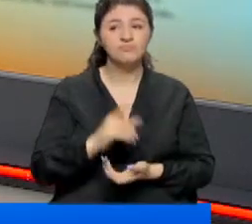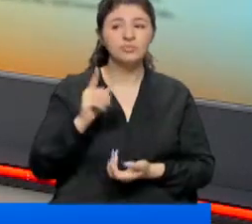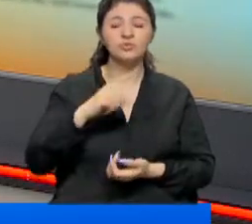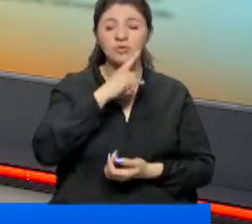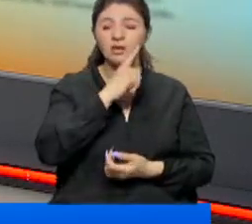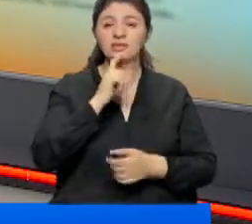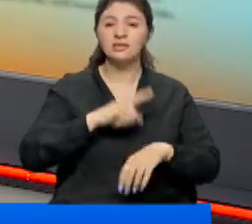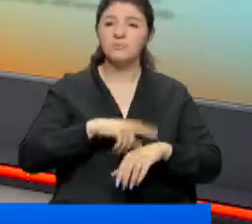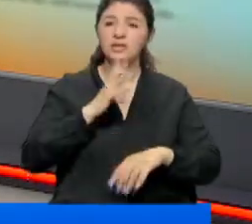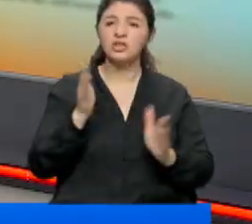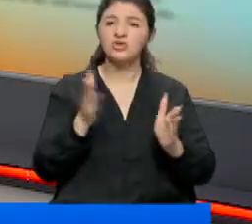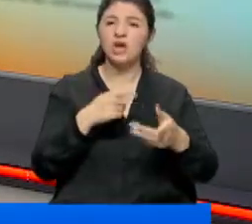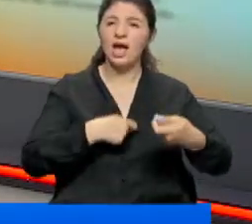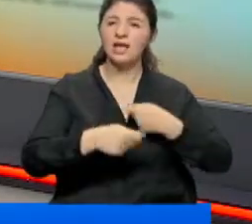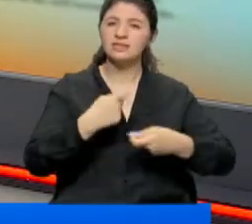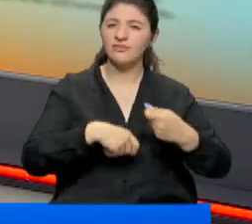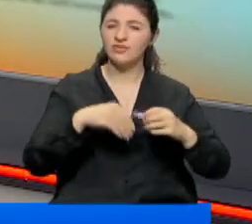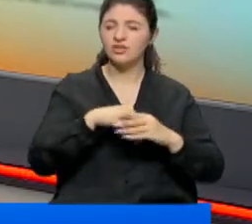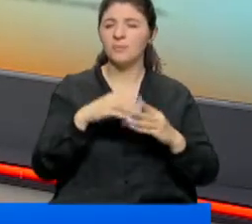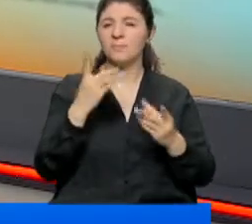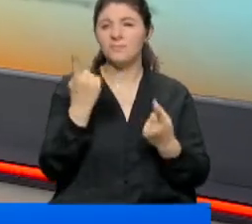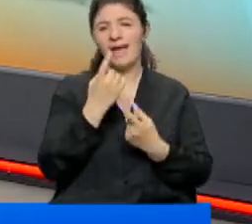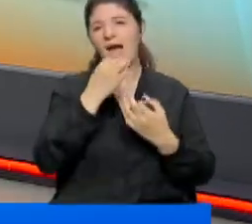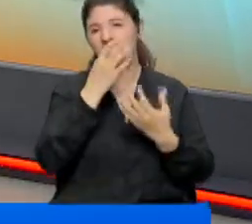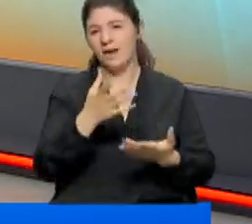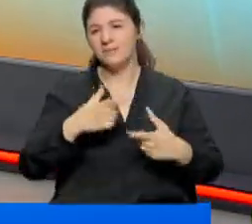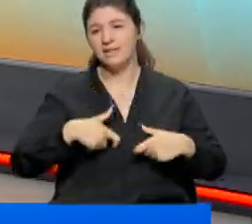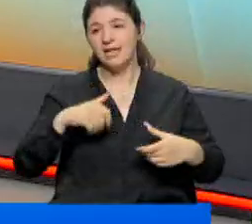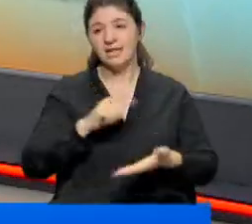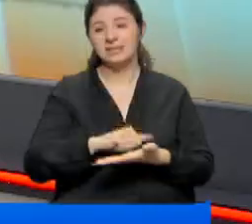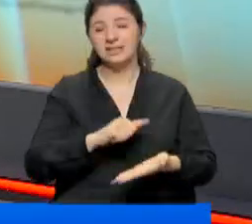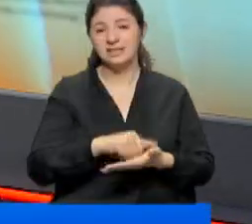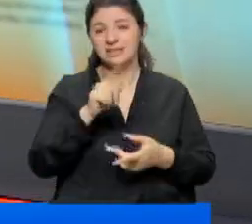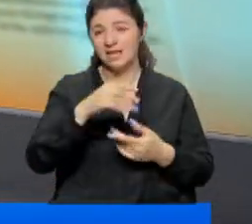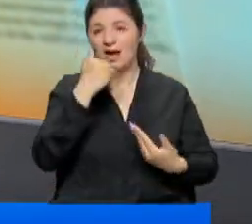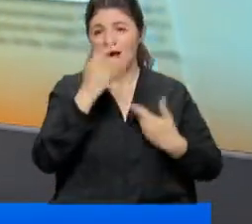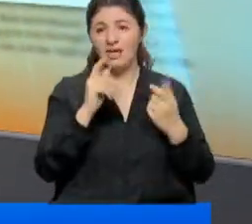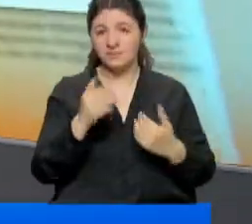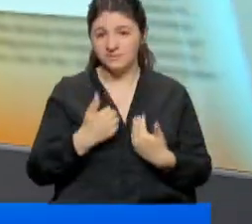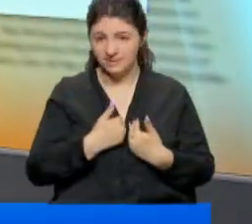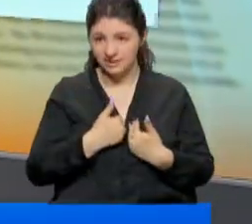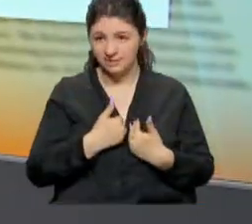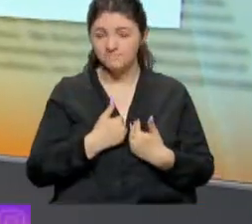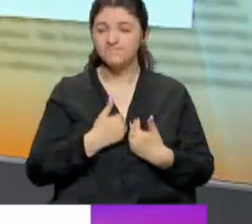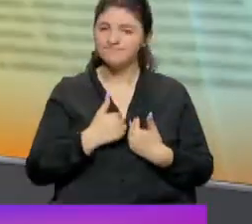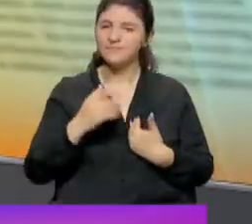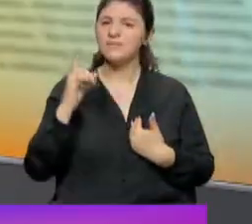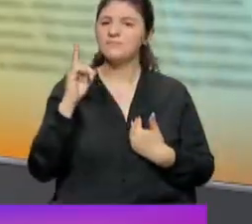zor zamanlar geçiren küçük esnafımız için bir haberdi Milliyet gazetesinden sizlere aktardığımız